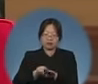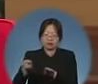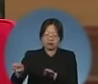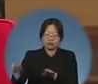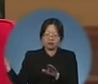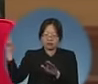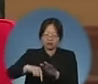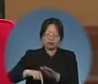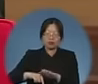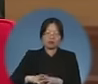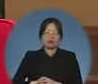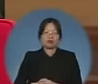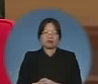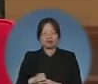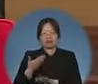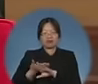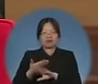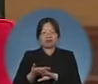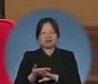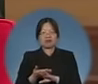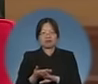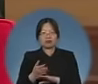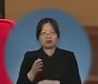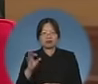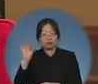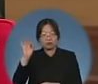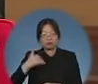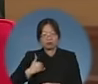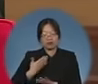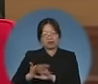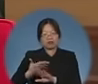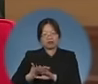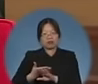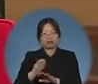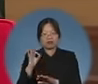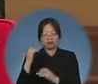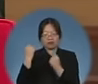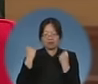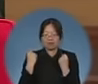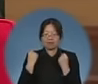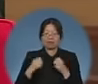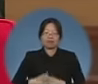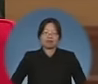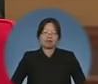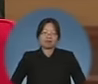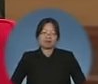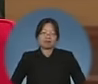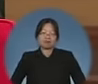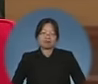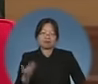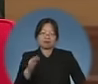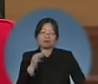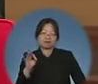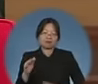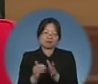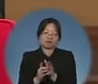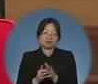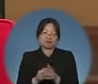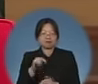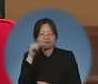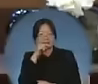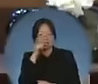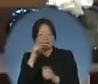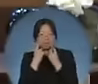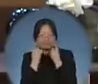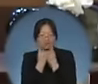빗나갔으면 일로 들어와야 돼가 아니고 아 그러니 나랑은 좀 다른데 오케이 파이팅. 그러나 인정해줘. 그렇죠. 그러니까